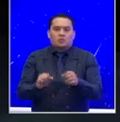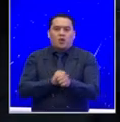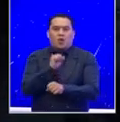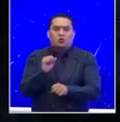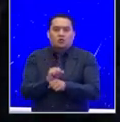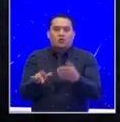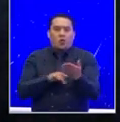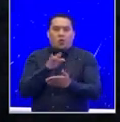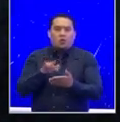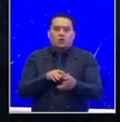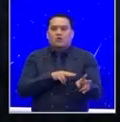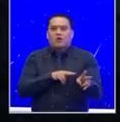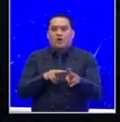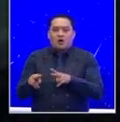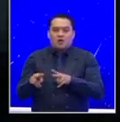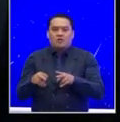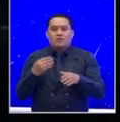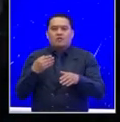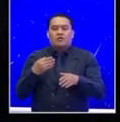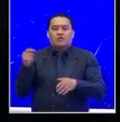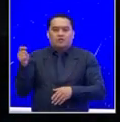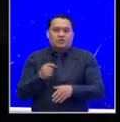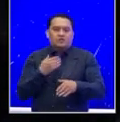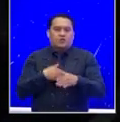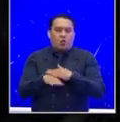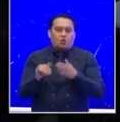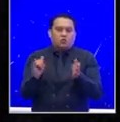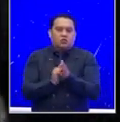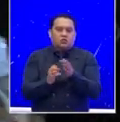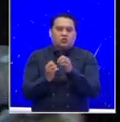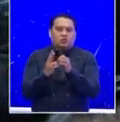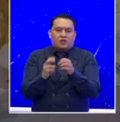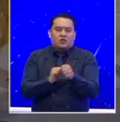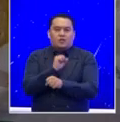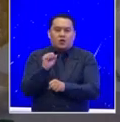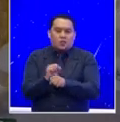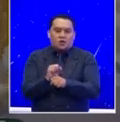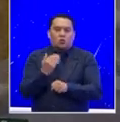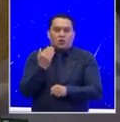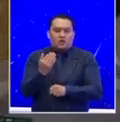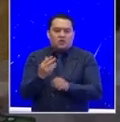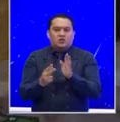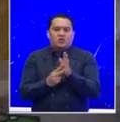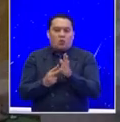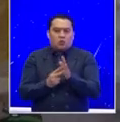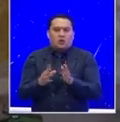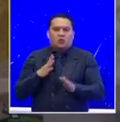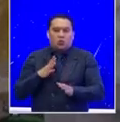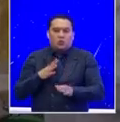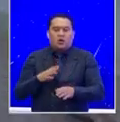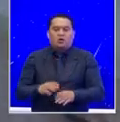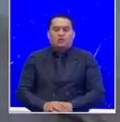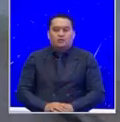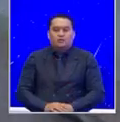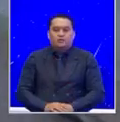периметру города для контроля въезда и выезда жителей области установлены в целом 12 карантинных постов, 8 из которых